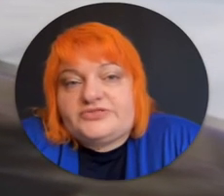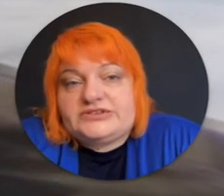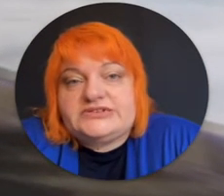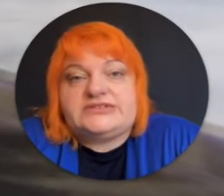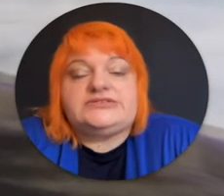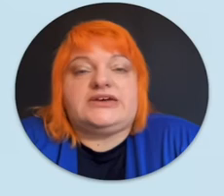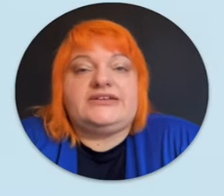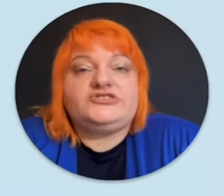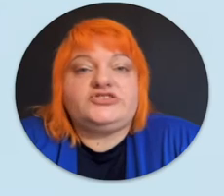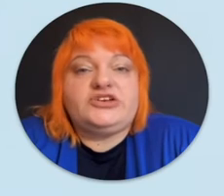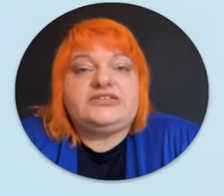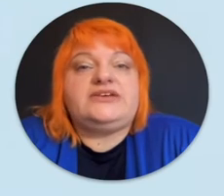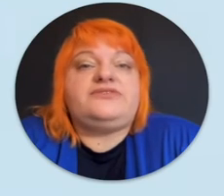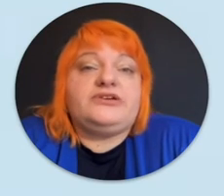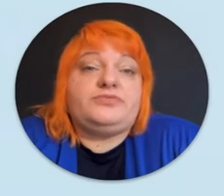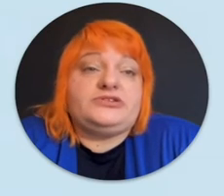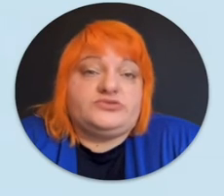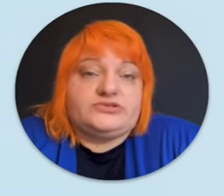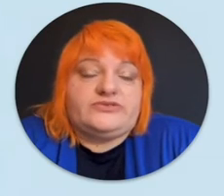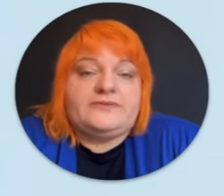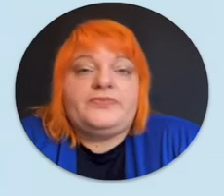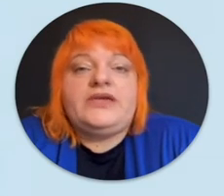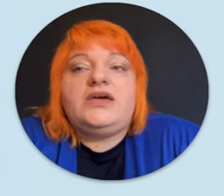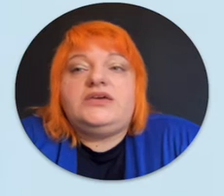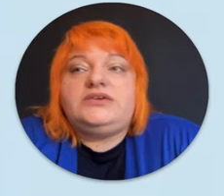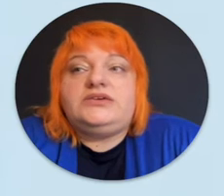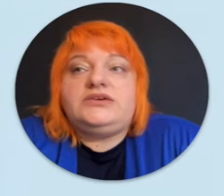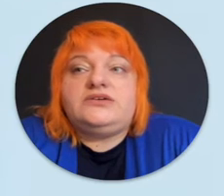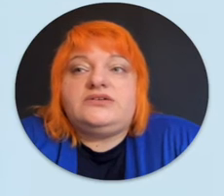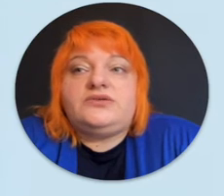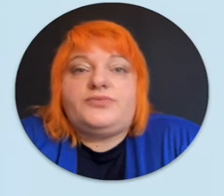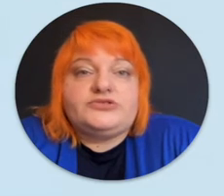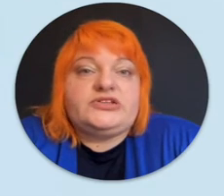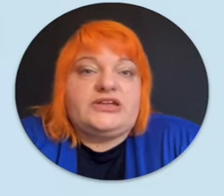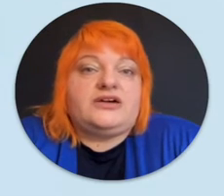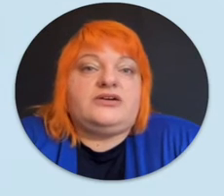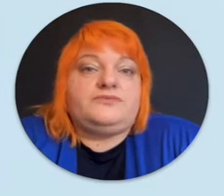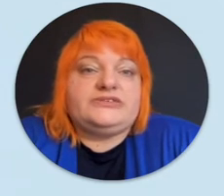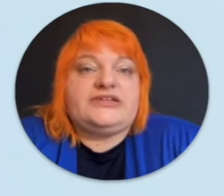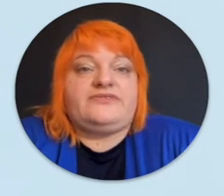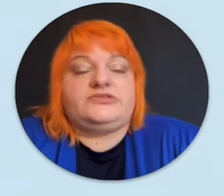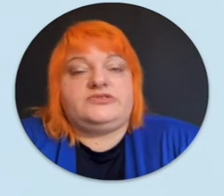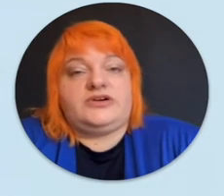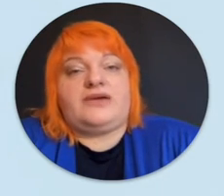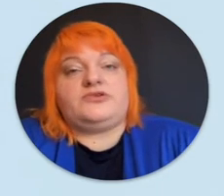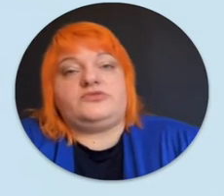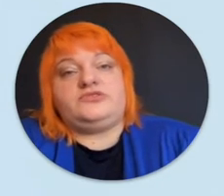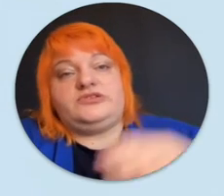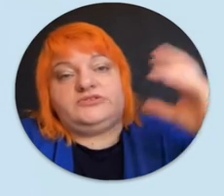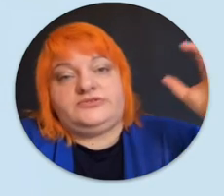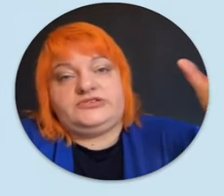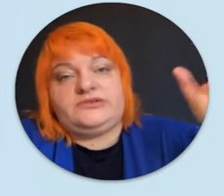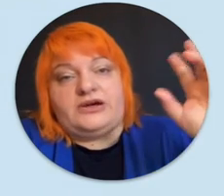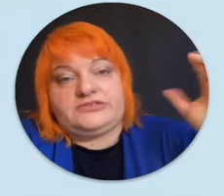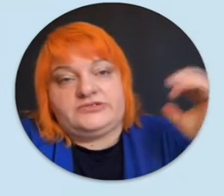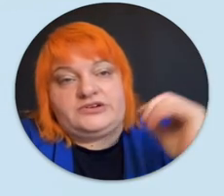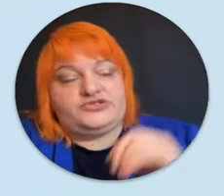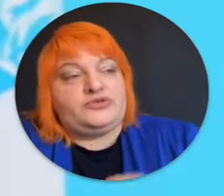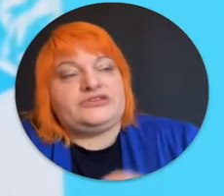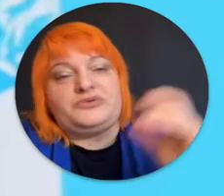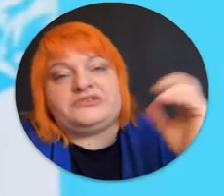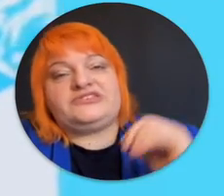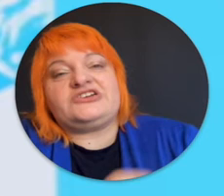Что важно в трансляции? Конечно же, это эффект присутствия. И просто так поставить камеру и